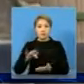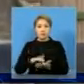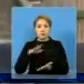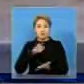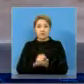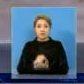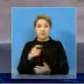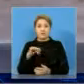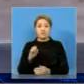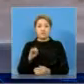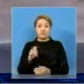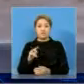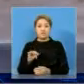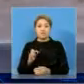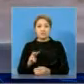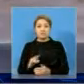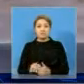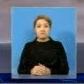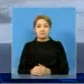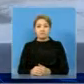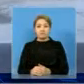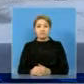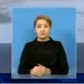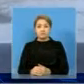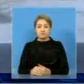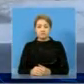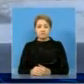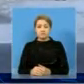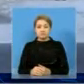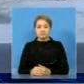занимается ИП «Тазак Аргалы». Николай Сырбов, Миржан Аманжолов, телеканал «Актубе».